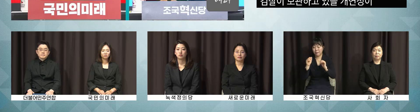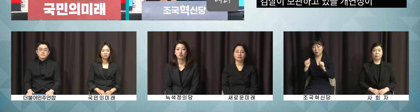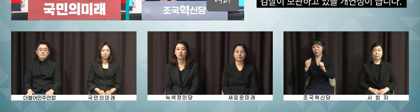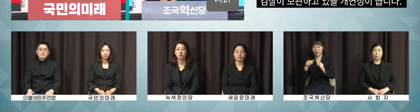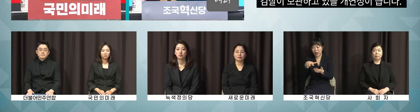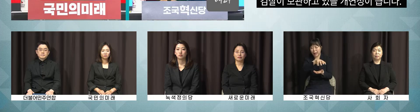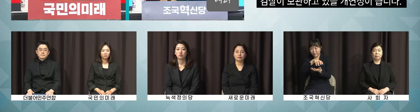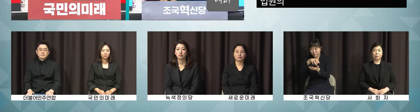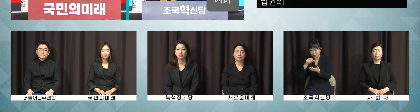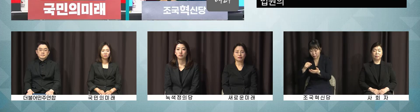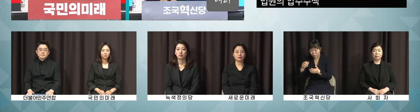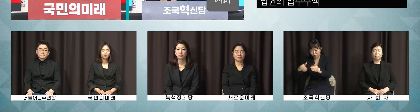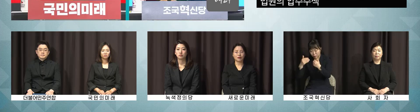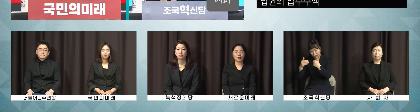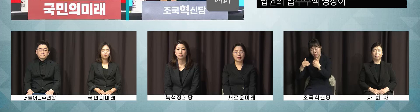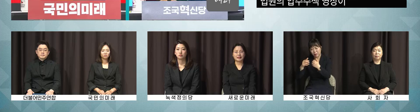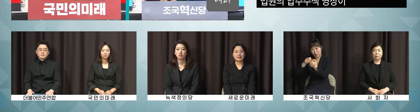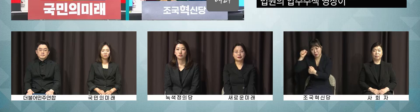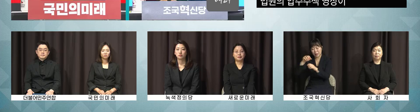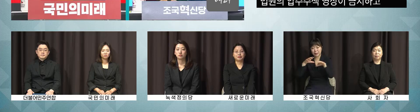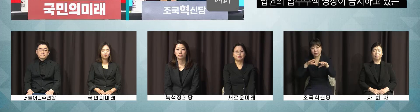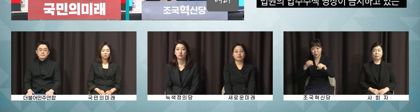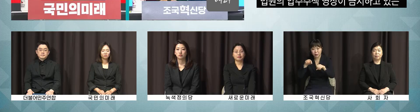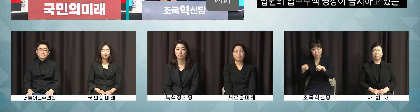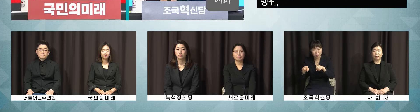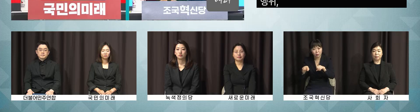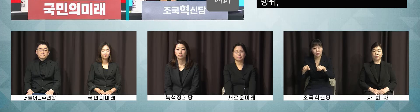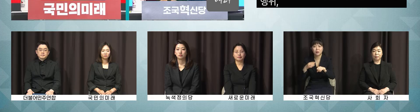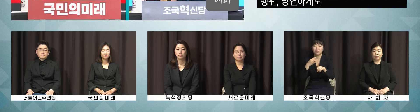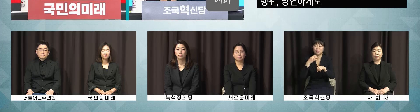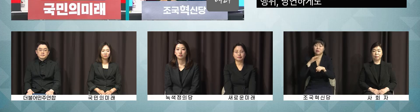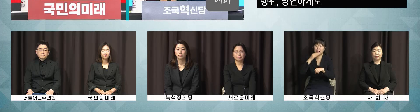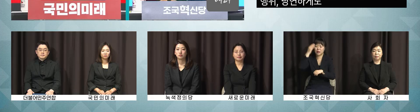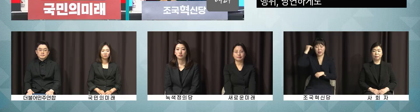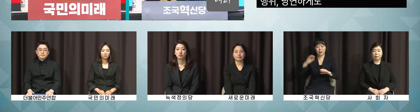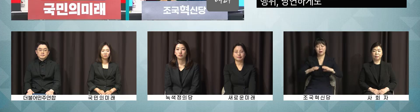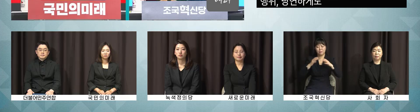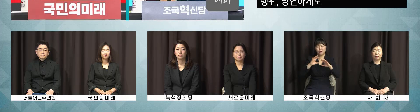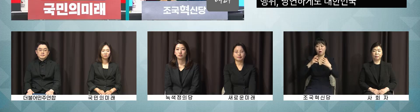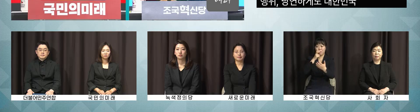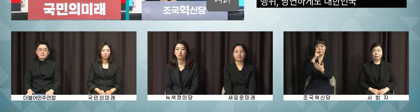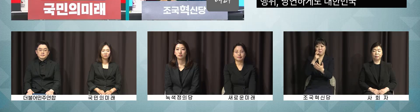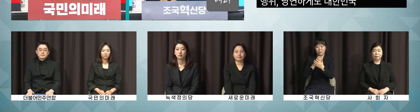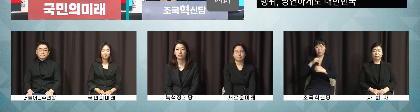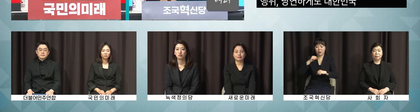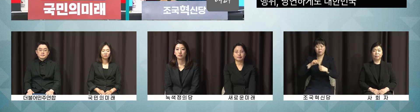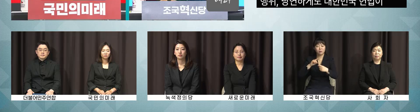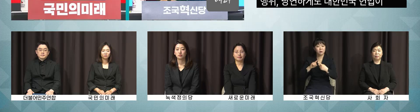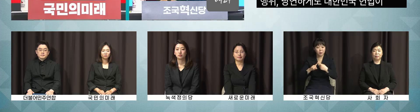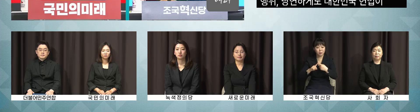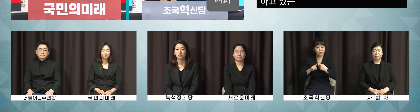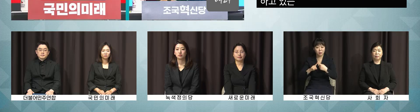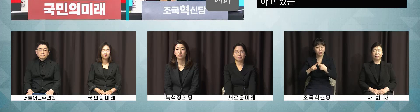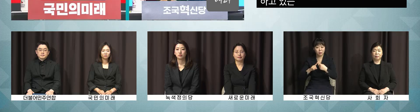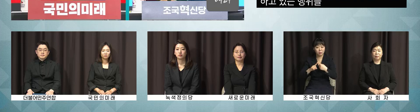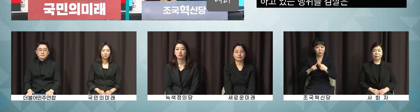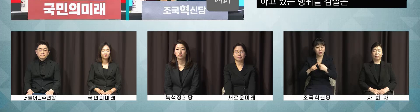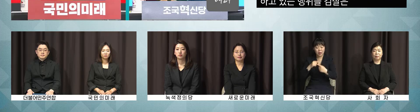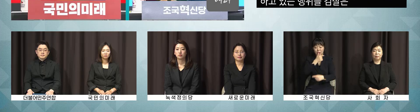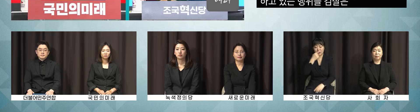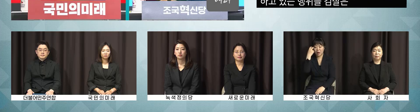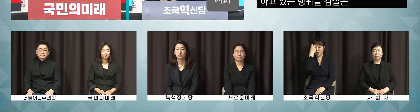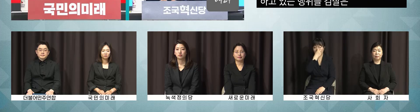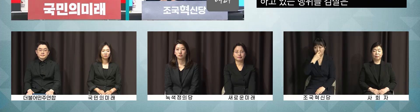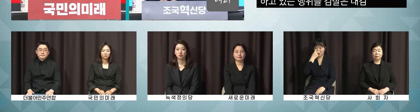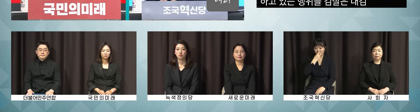압수수색 영장이 금지하고 있는 행위, 당연하게도 대한민국 헌법이 금지하고 있는 행위를 검찰은 대검